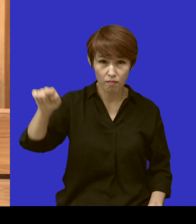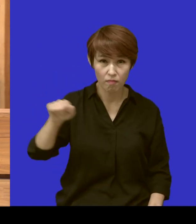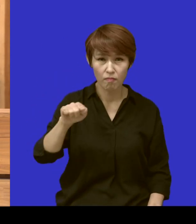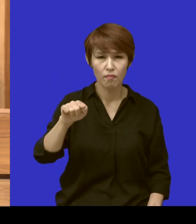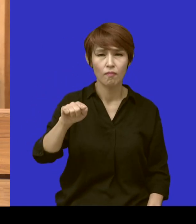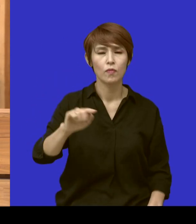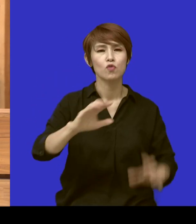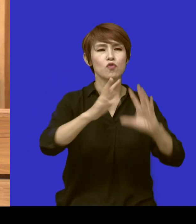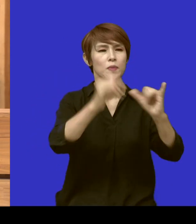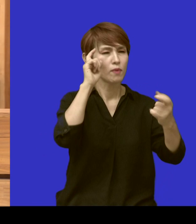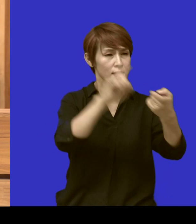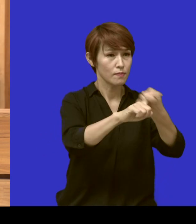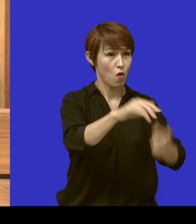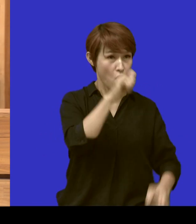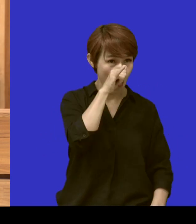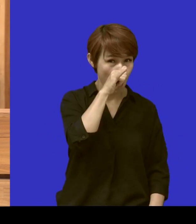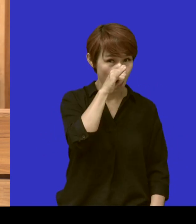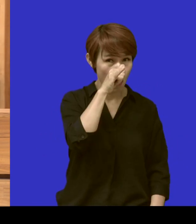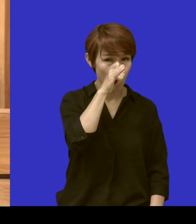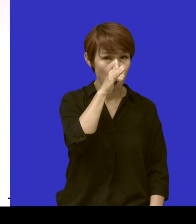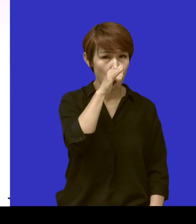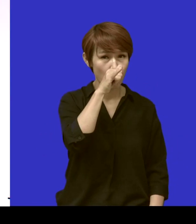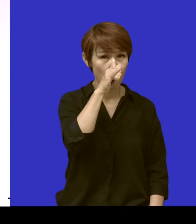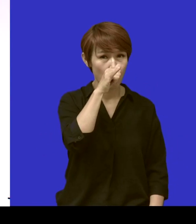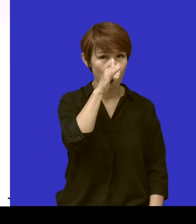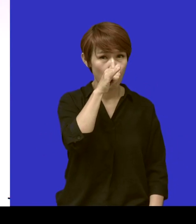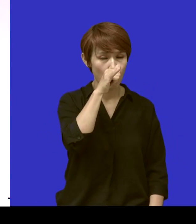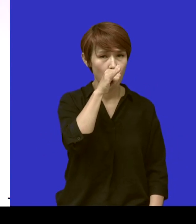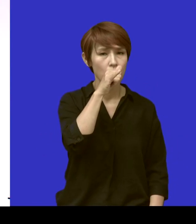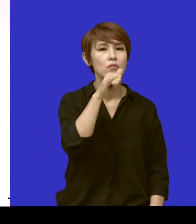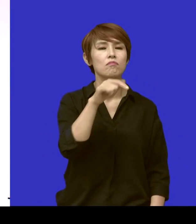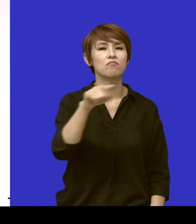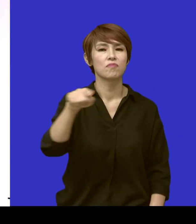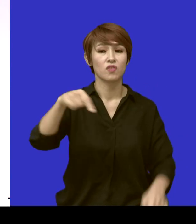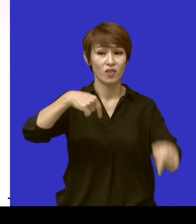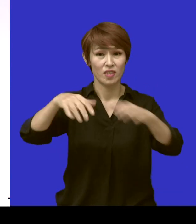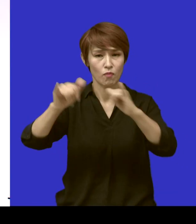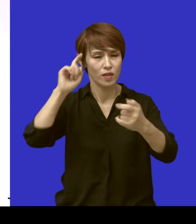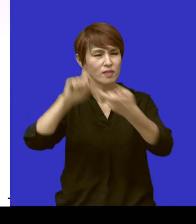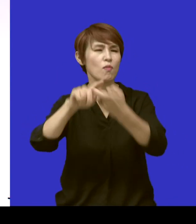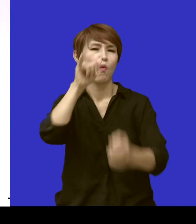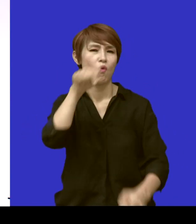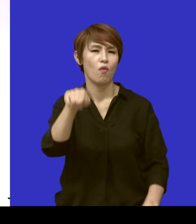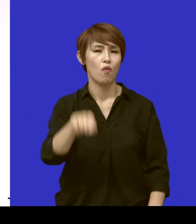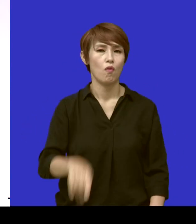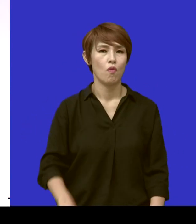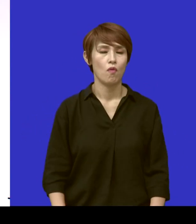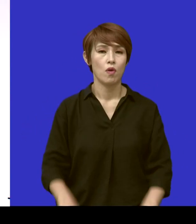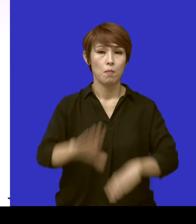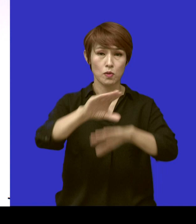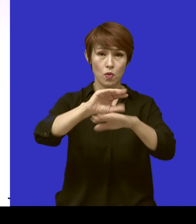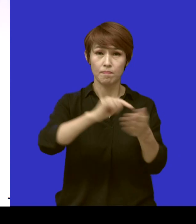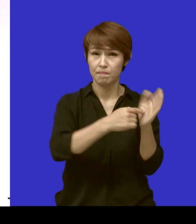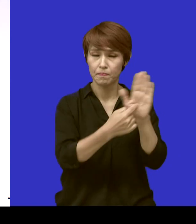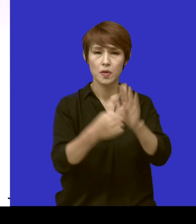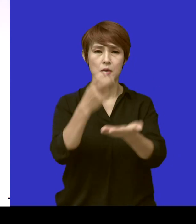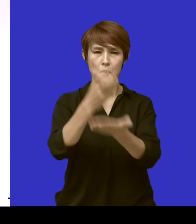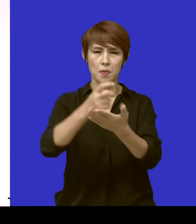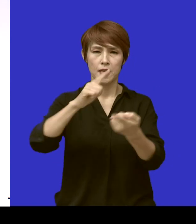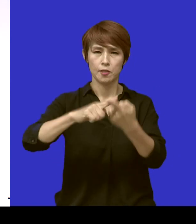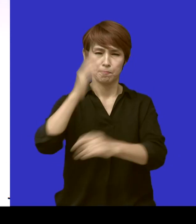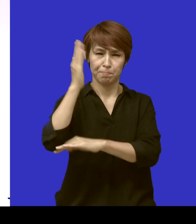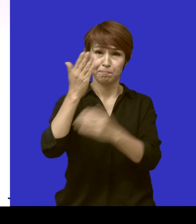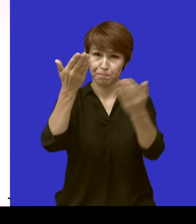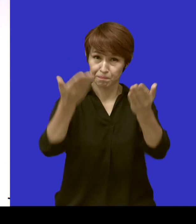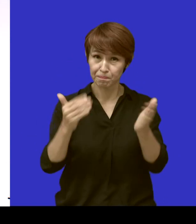대중들, 국민들이 관심이 있는 곳에 그들도 관심을 갖거든요. 그렇기 때문에 우리 방송에 나와서 법 개정에 대해서 말씀하셨던